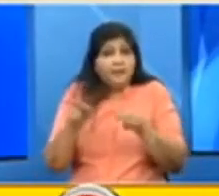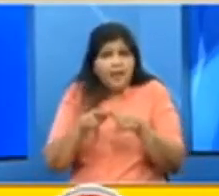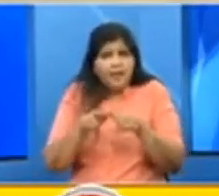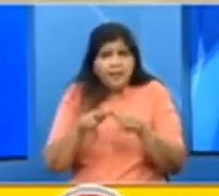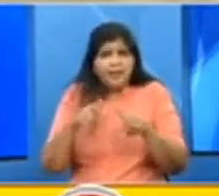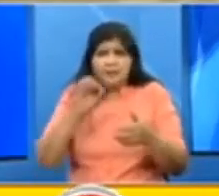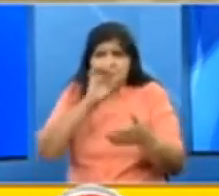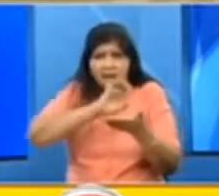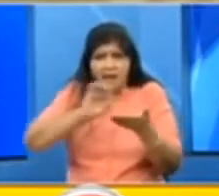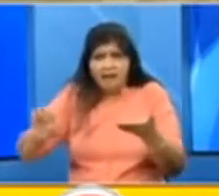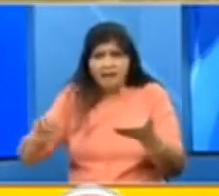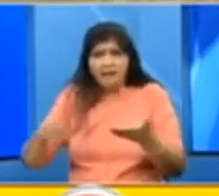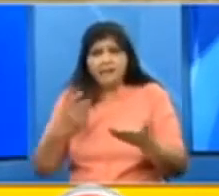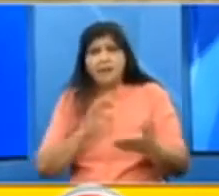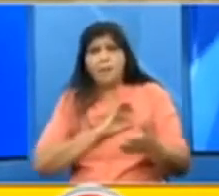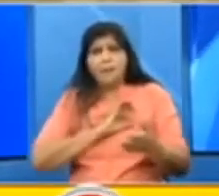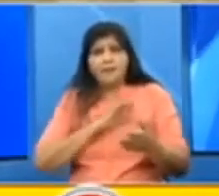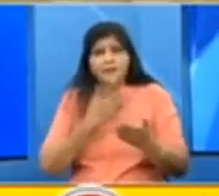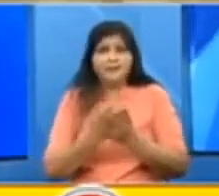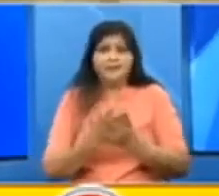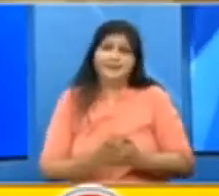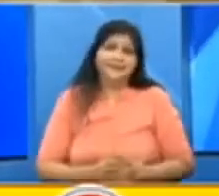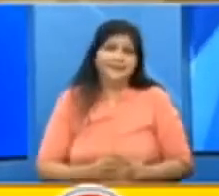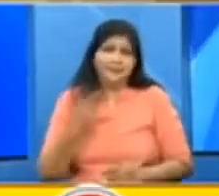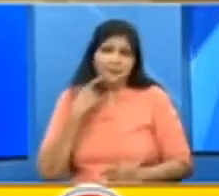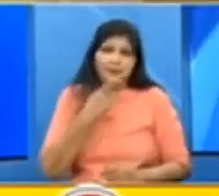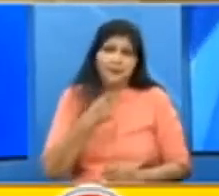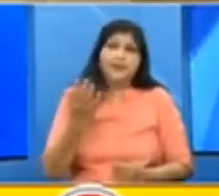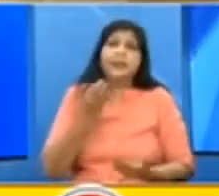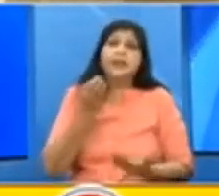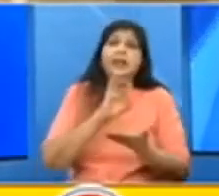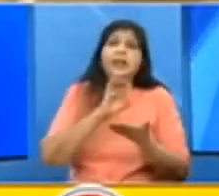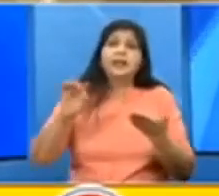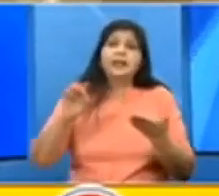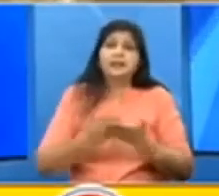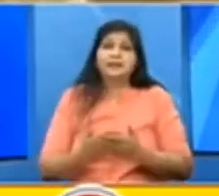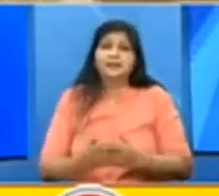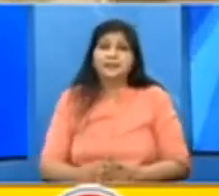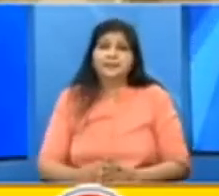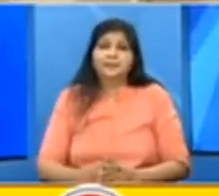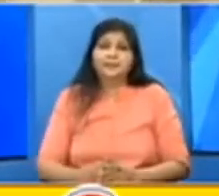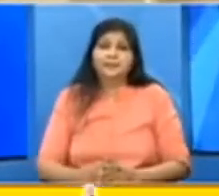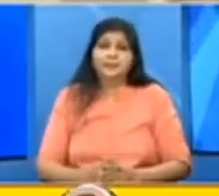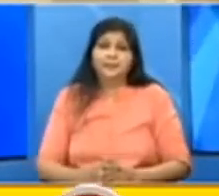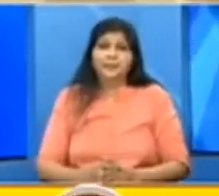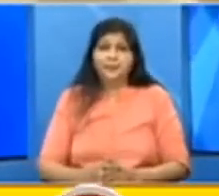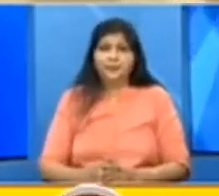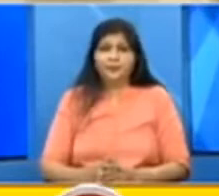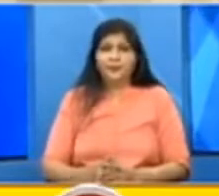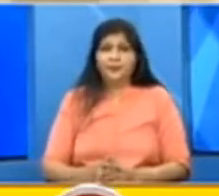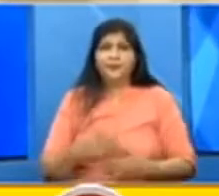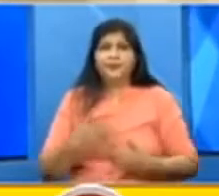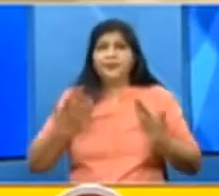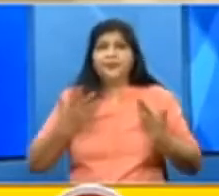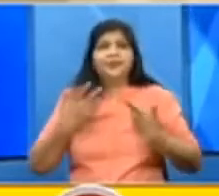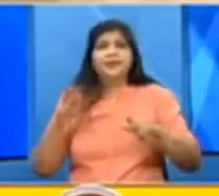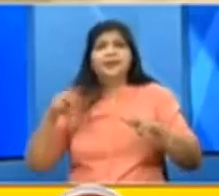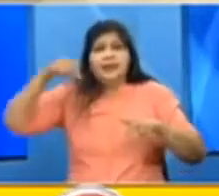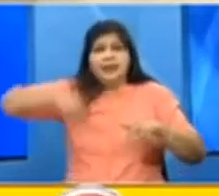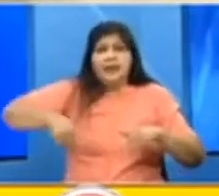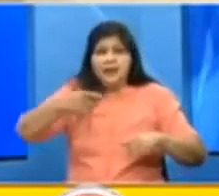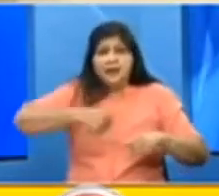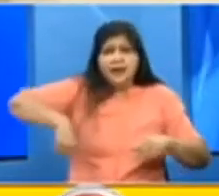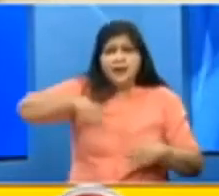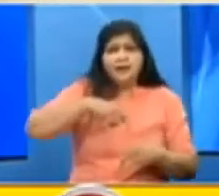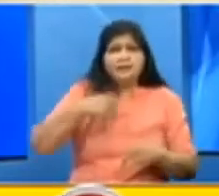हैं, लिटरेचर में भी रुचि लेते हैं? यस सर। क्या लिखते हैं? कविताएं लिखते हैं, शायरियां लिखते हैं? कुछ भी करंट